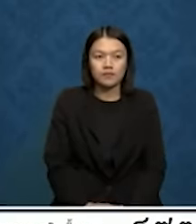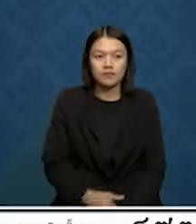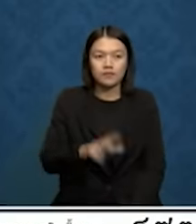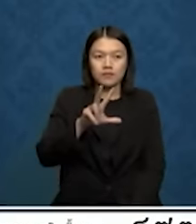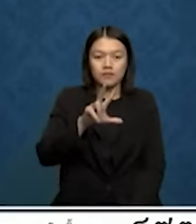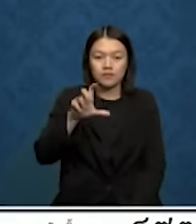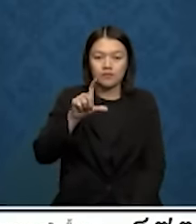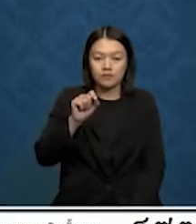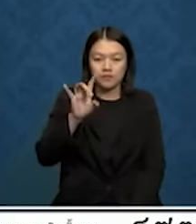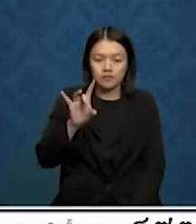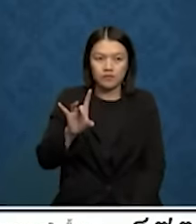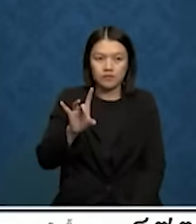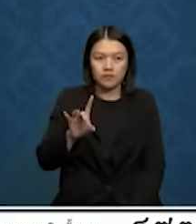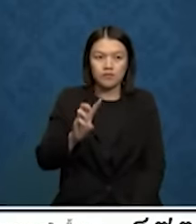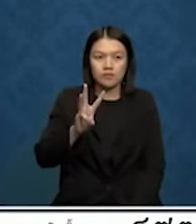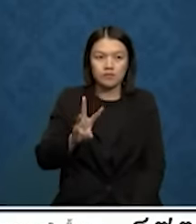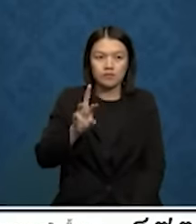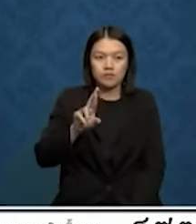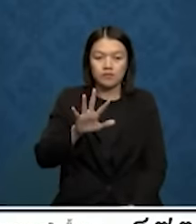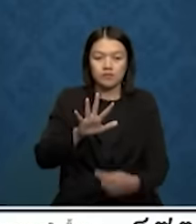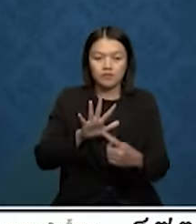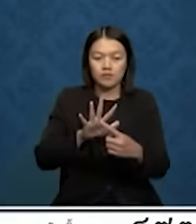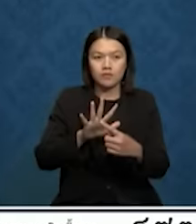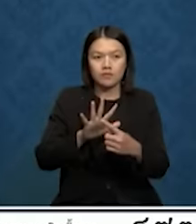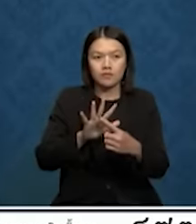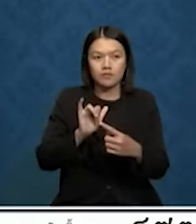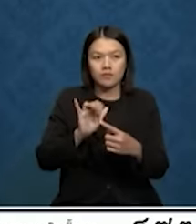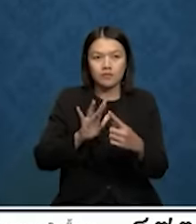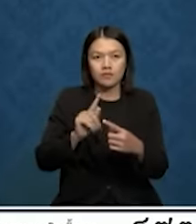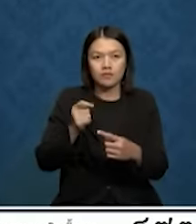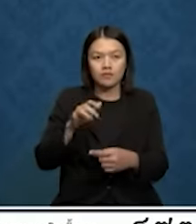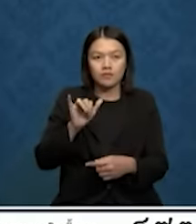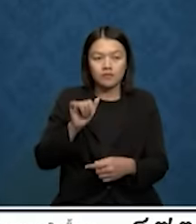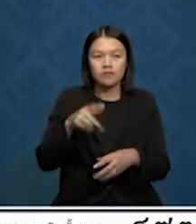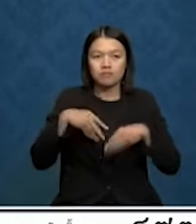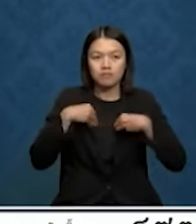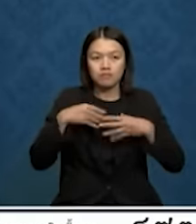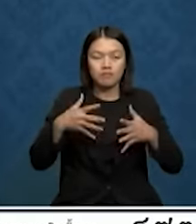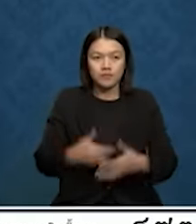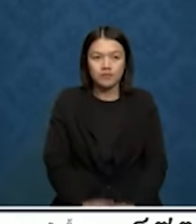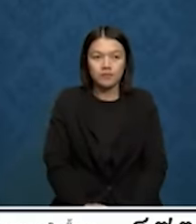328นายวรายุทธทองสุข ไม่เห็นชอบครับ